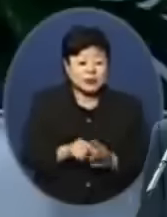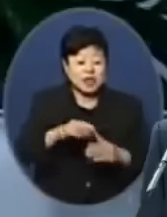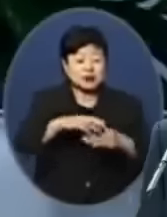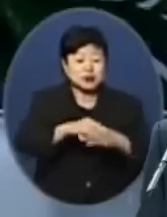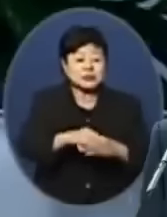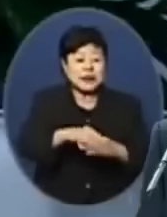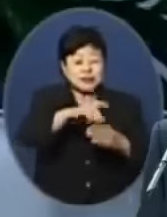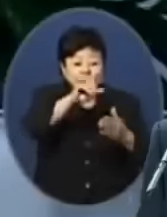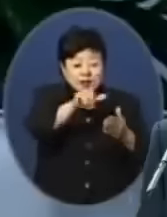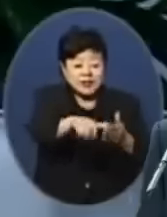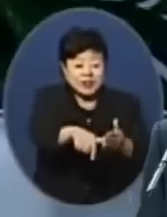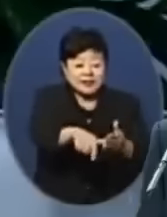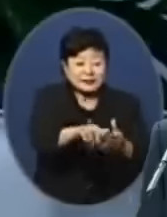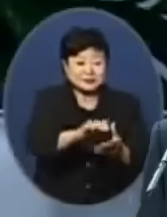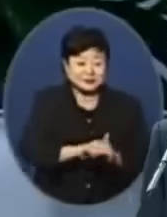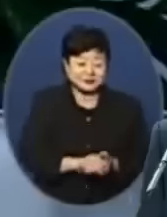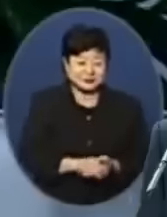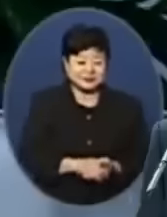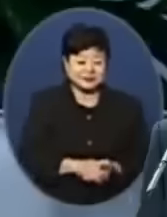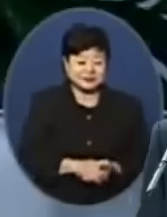잡고 나가면